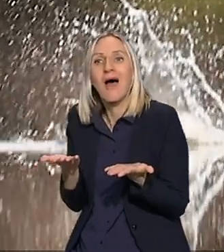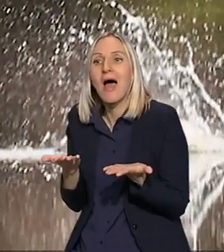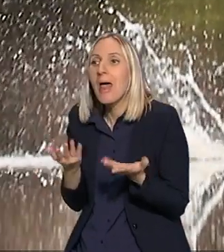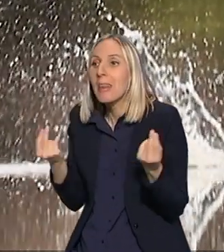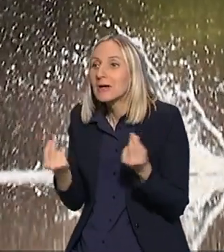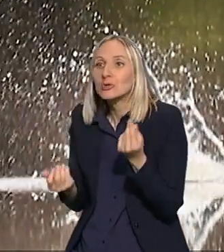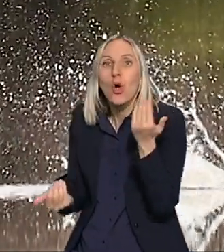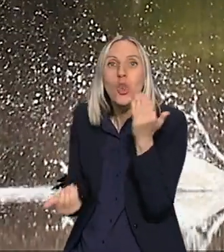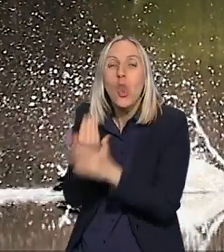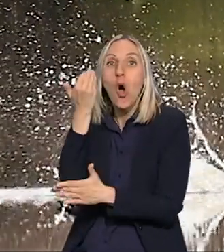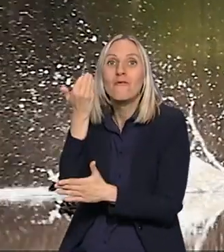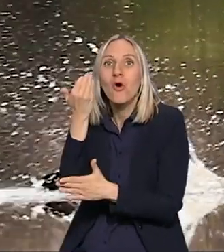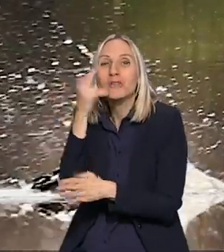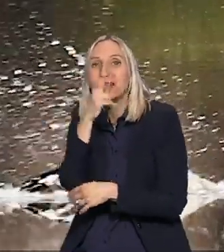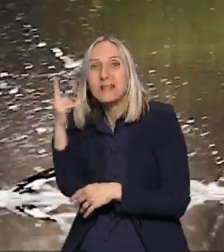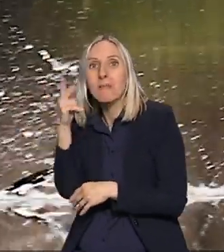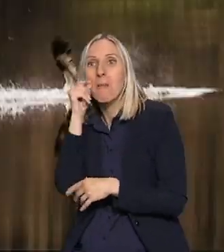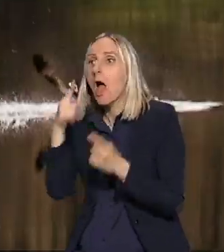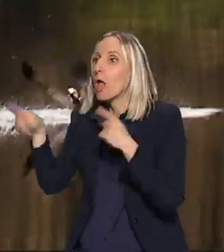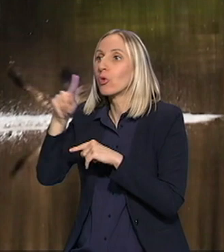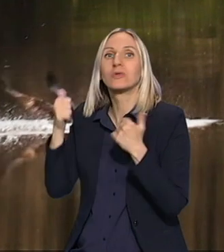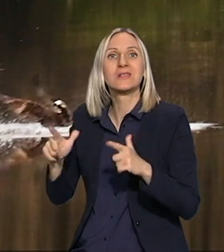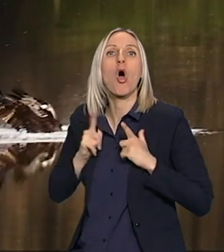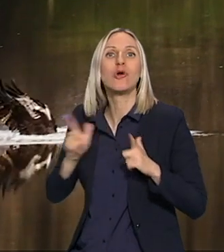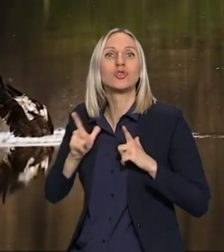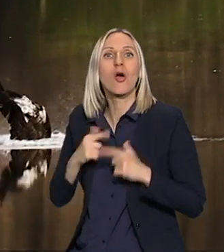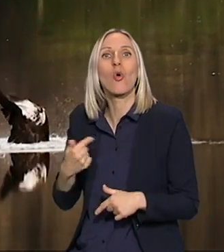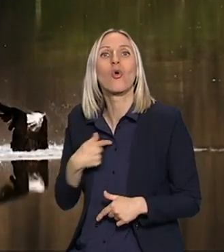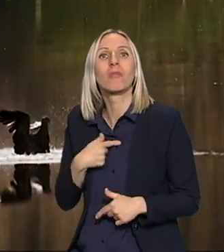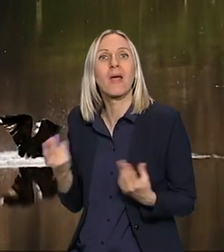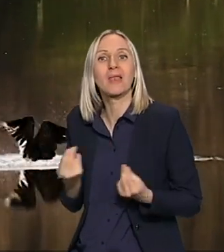nešto novo, znači, jer ljudi sada čekaju od mene, svaki dan gledaju